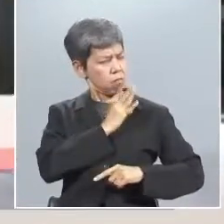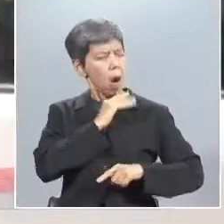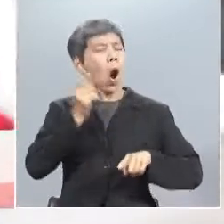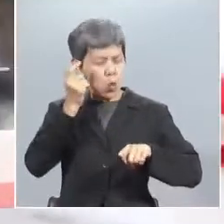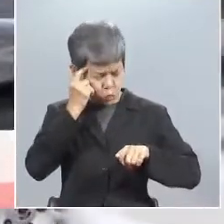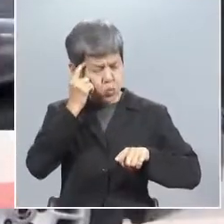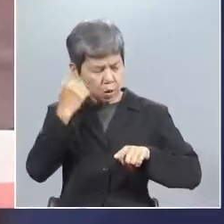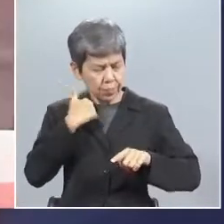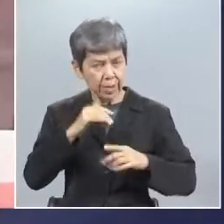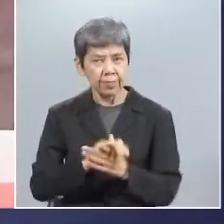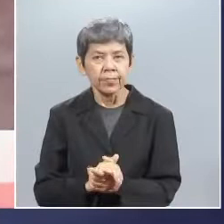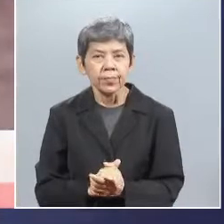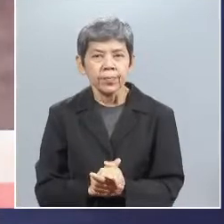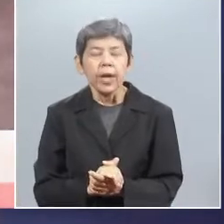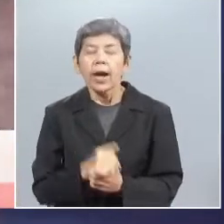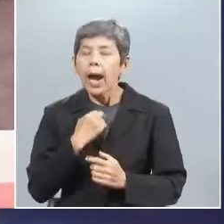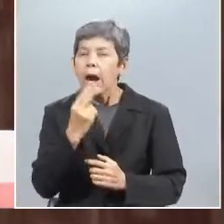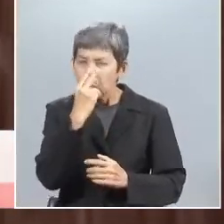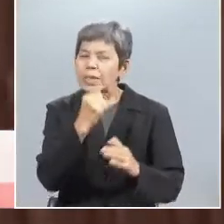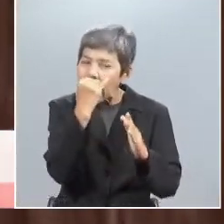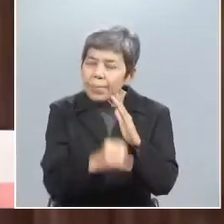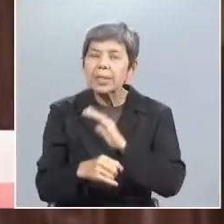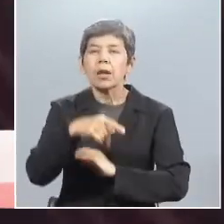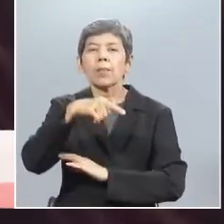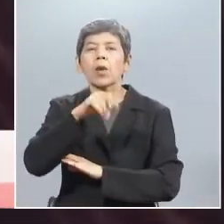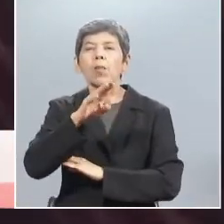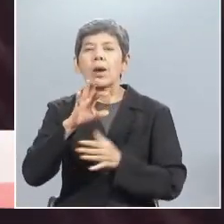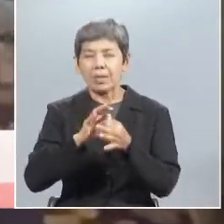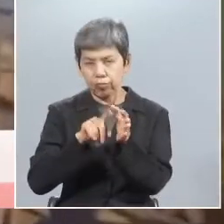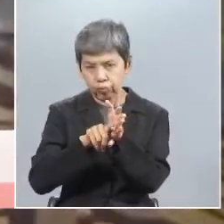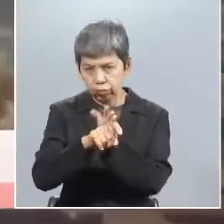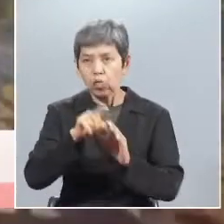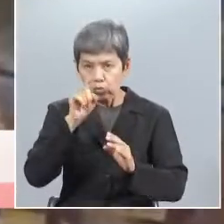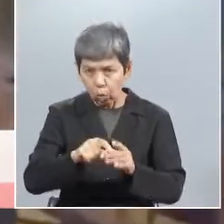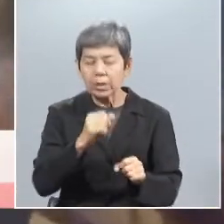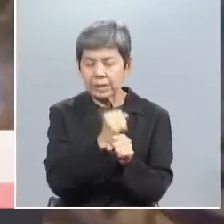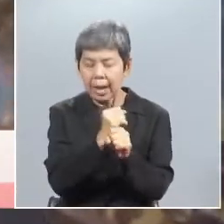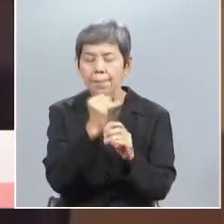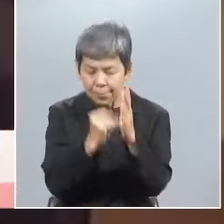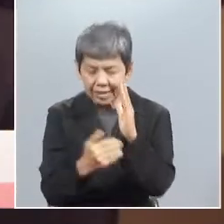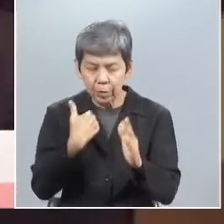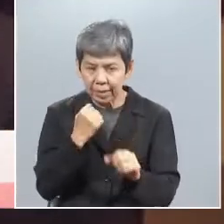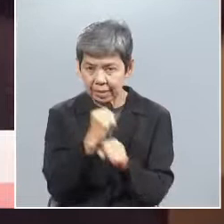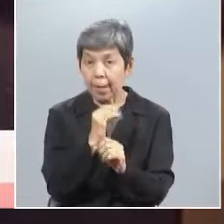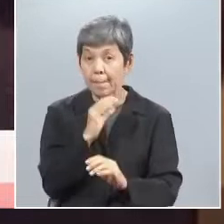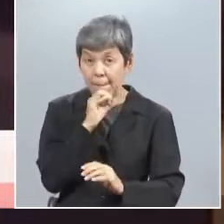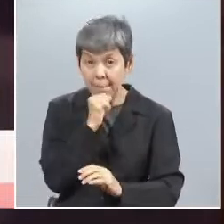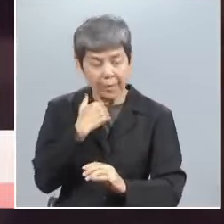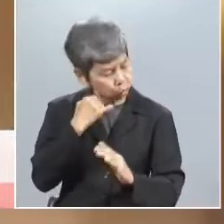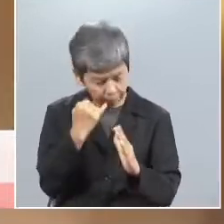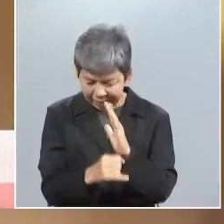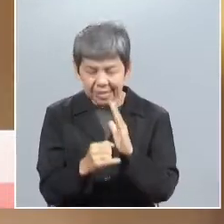รู้ทันทีเนี่ยนะฮะก็เรียกว่ามีความผิดตามพรบควบคุมโรคต้องถูกดำเนินคดีอย่างแน่นอนถ้ามีการปกปิดไทม์ไลน์